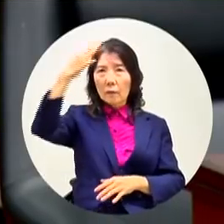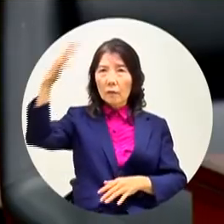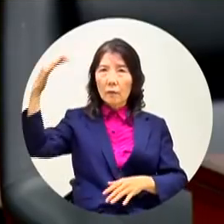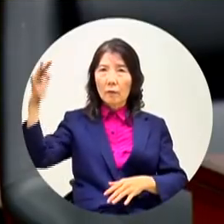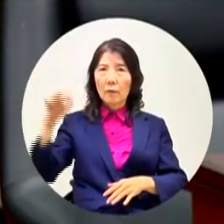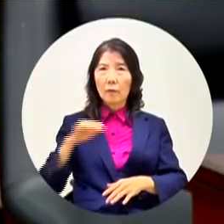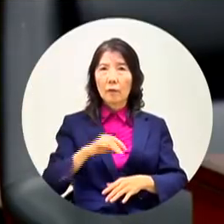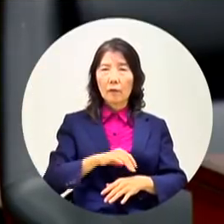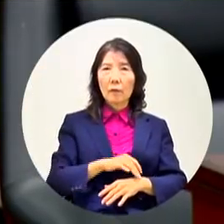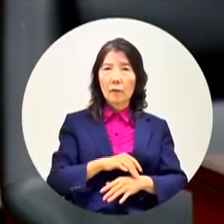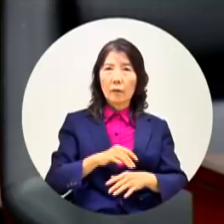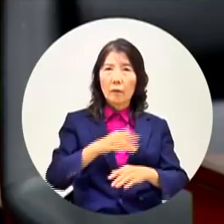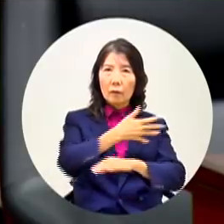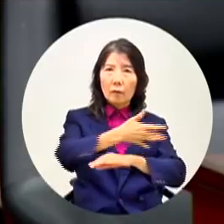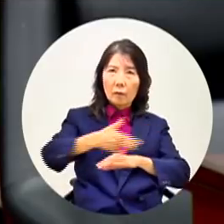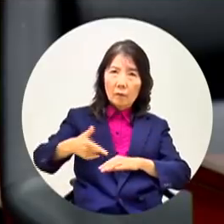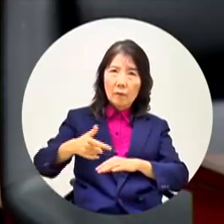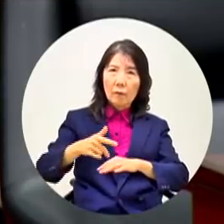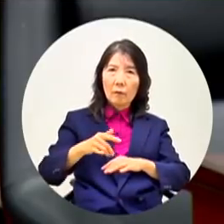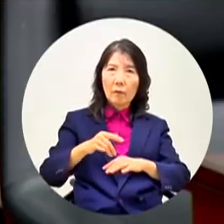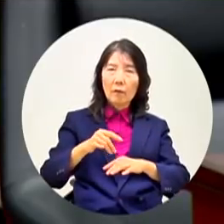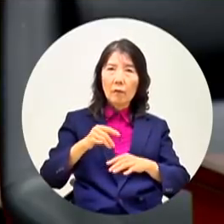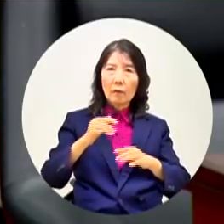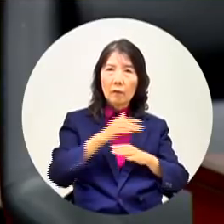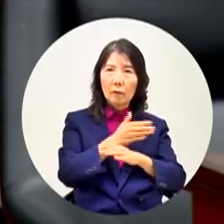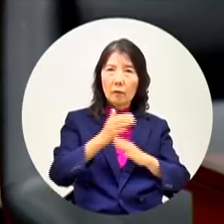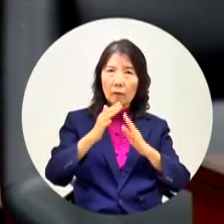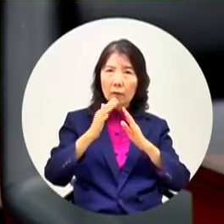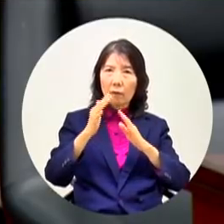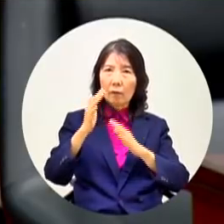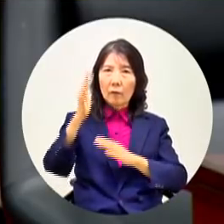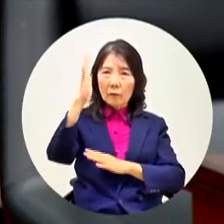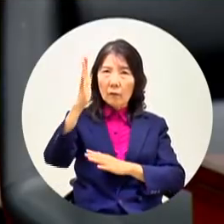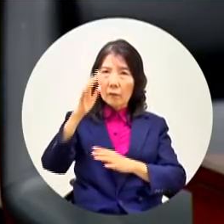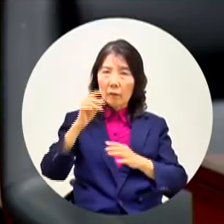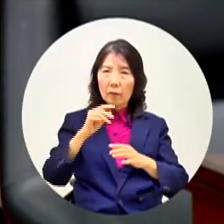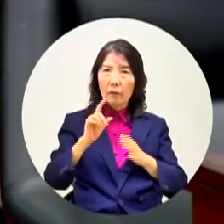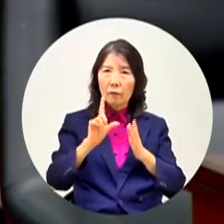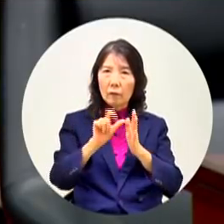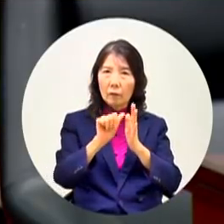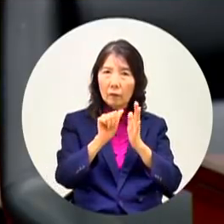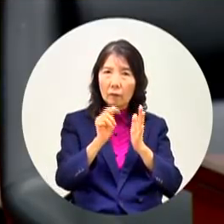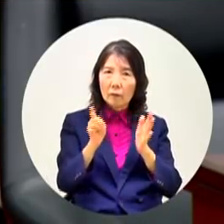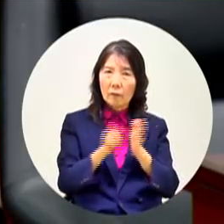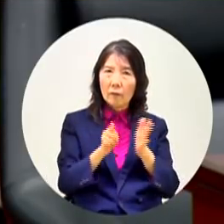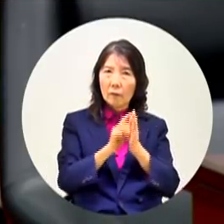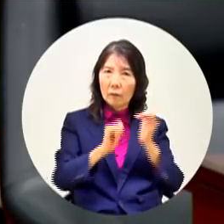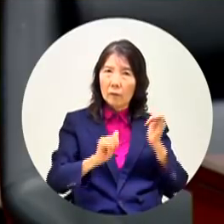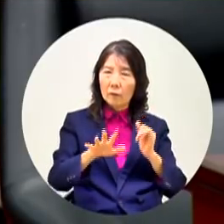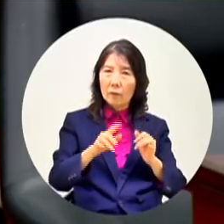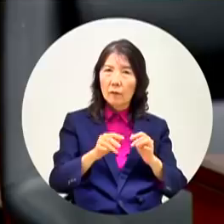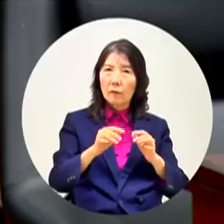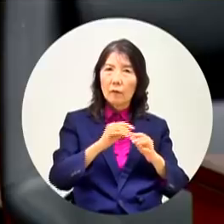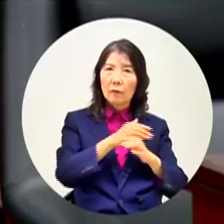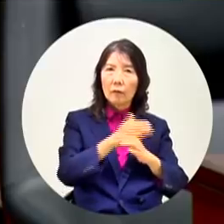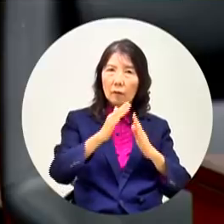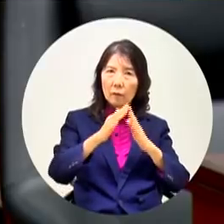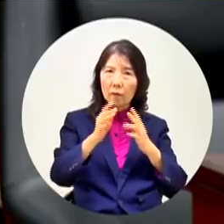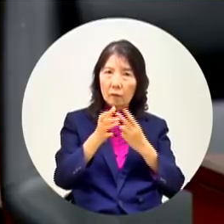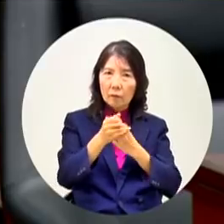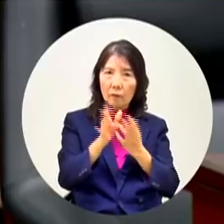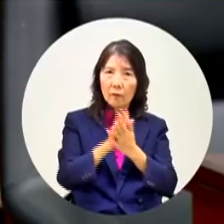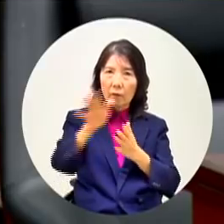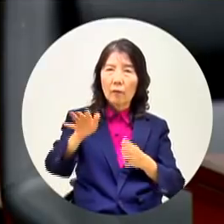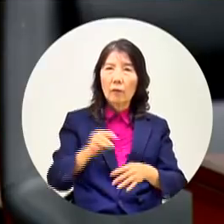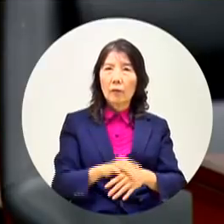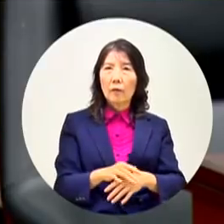啊，凤山溪。在咱的管政府时代，啊，咱的管政府时代，包括咱的市政合并了，市咱的管治合